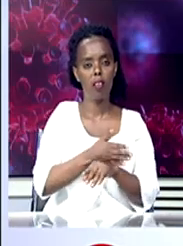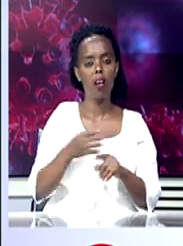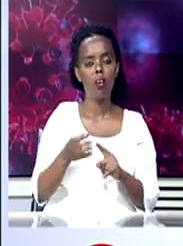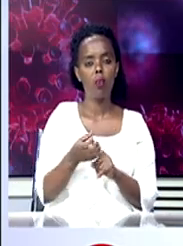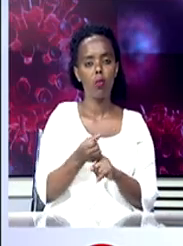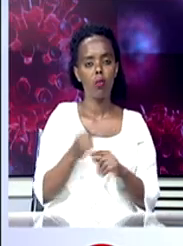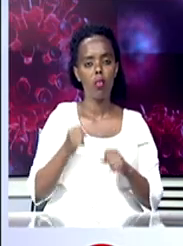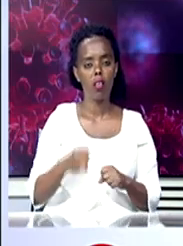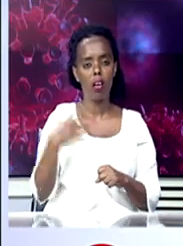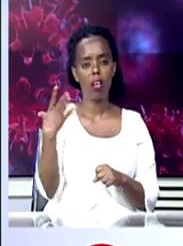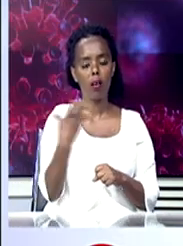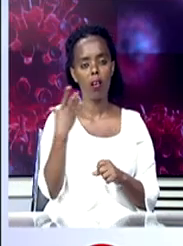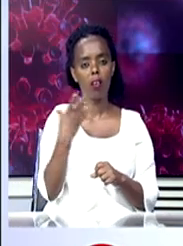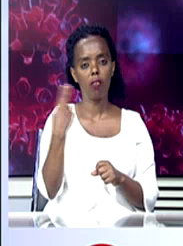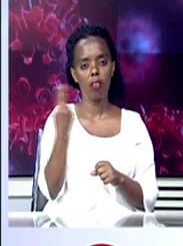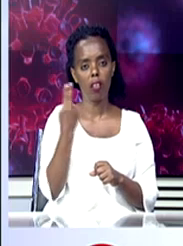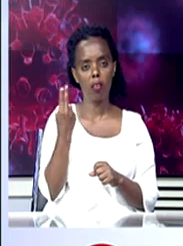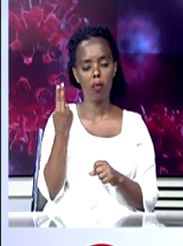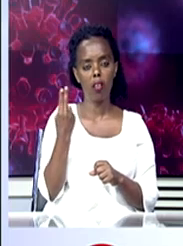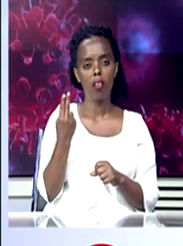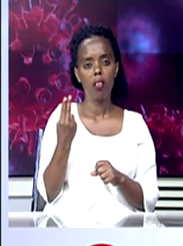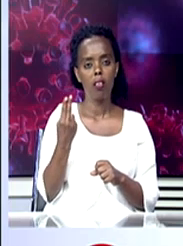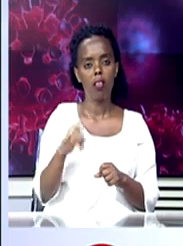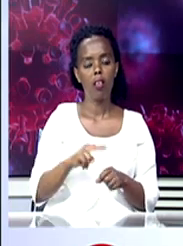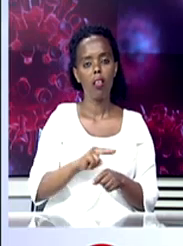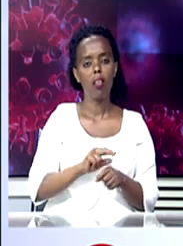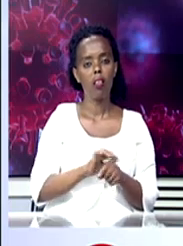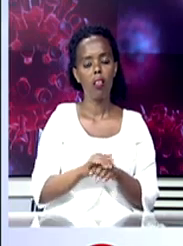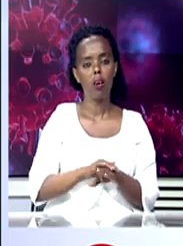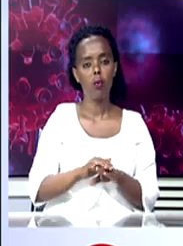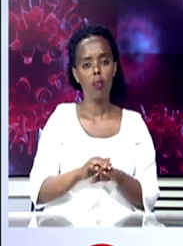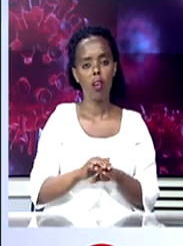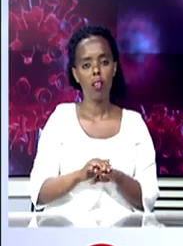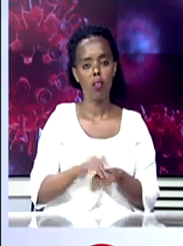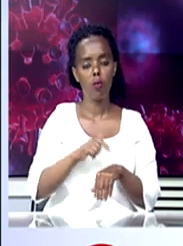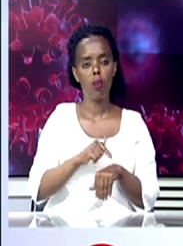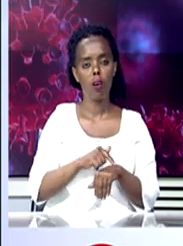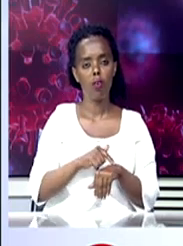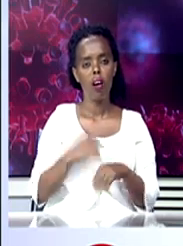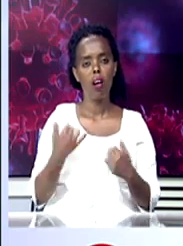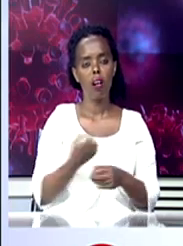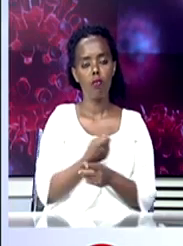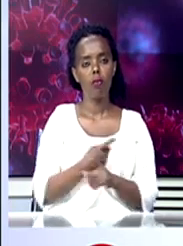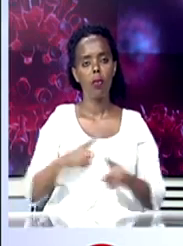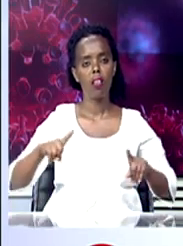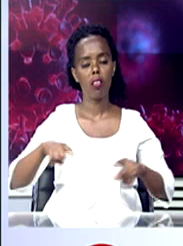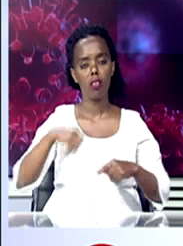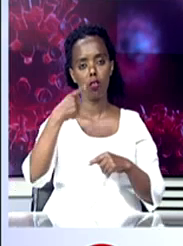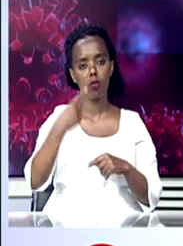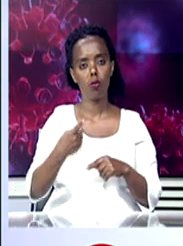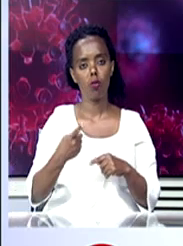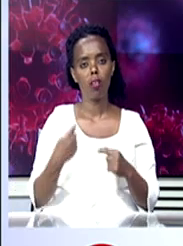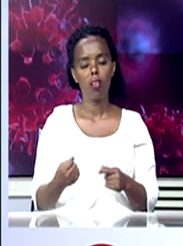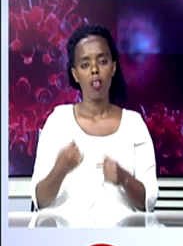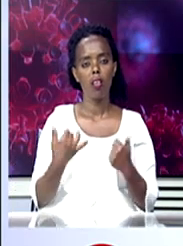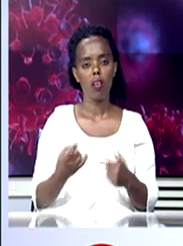kana fayyadamani trigodan yerof hala formata techo optionin